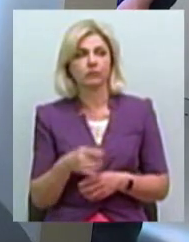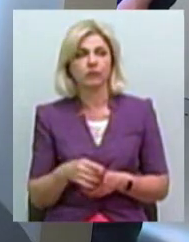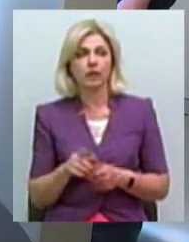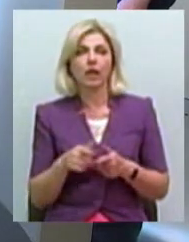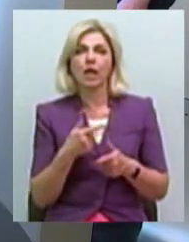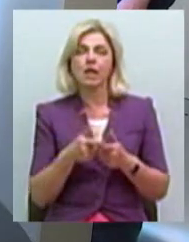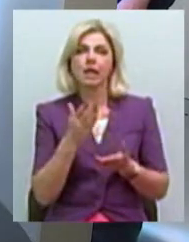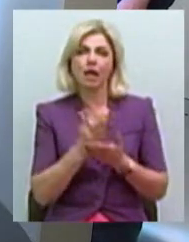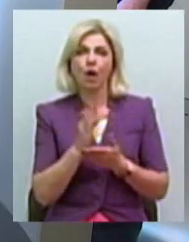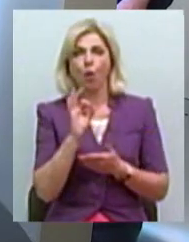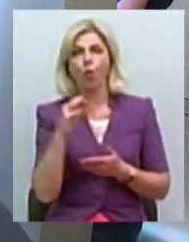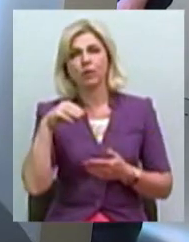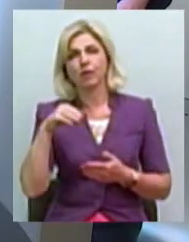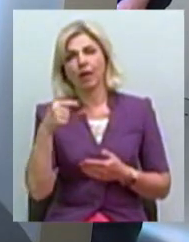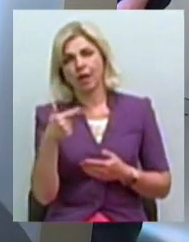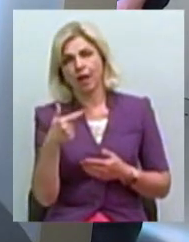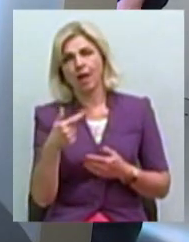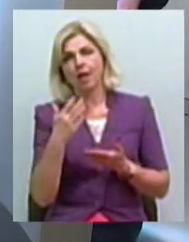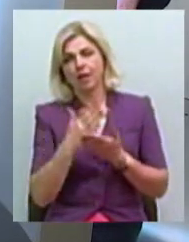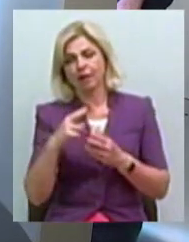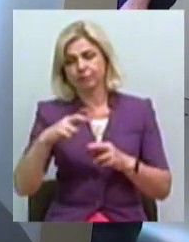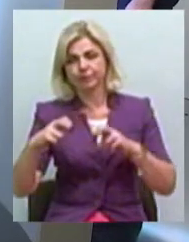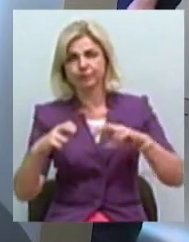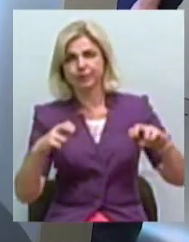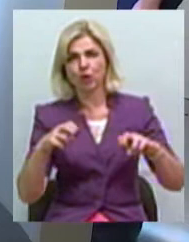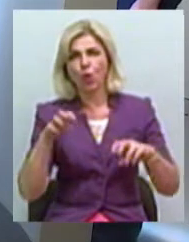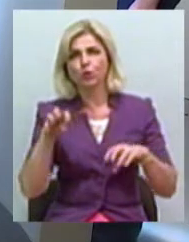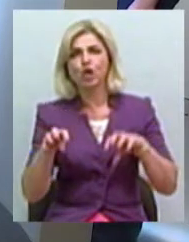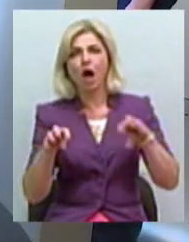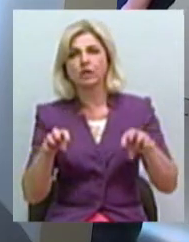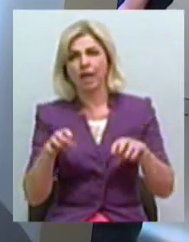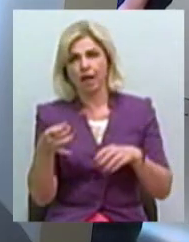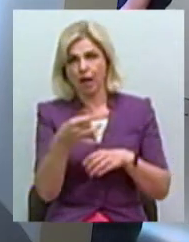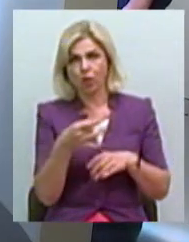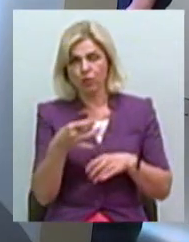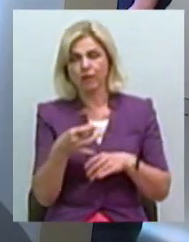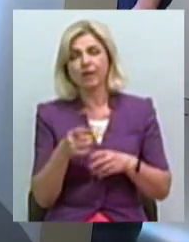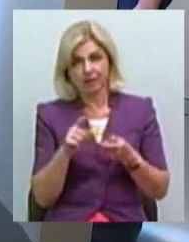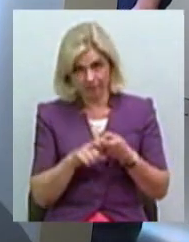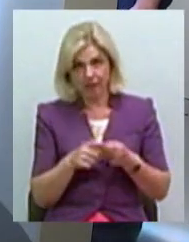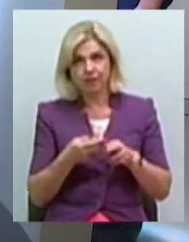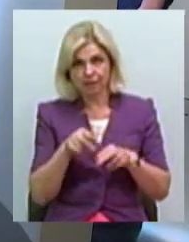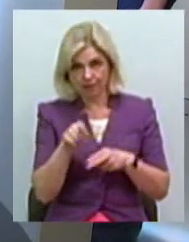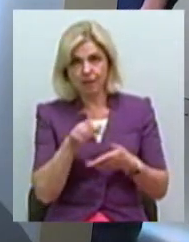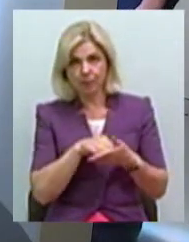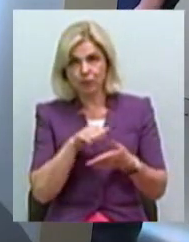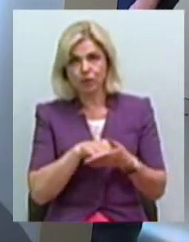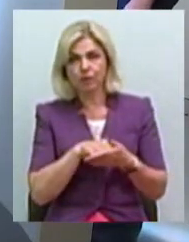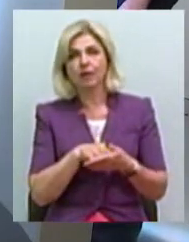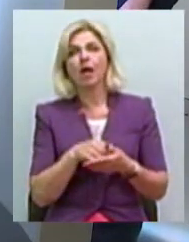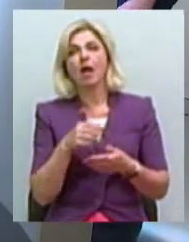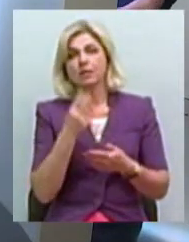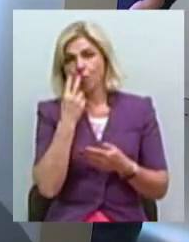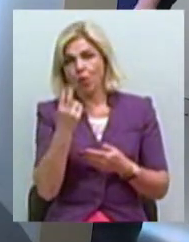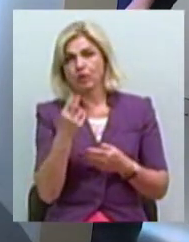котрі чіпляють різні шматки різних районів? Так. Це пов'язано саме з цим? Саме з цим. Дивіться, судячи по цій